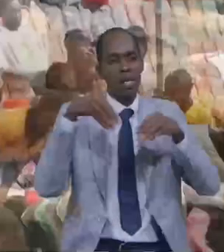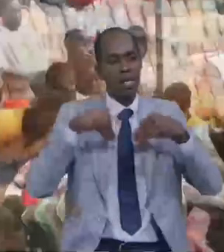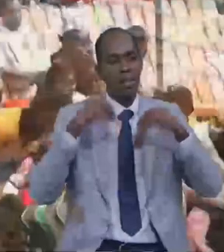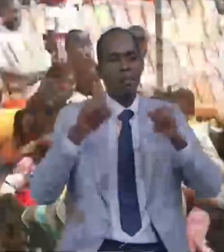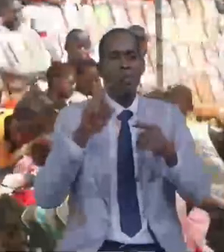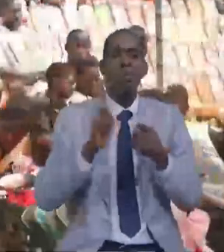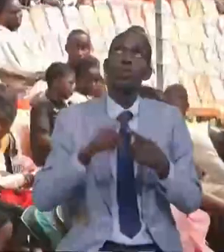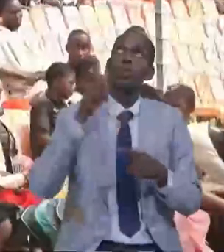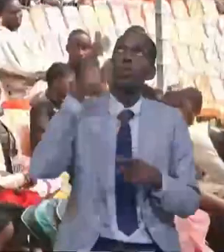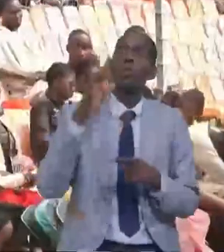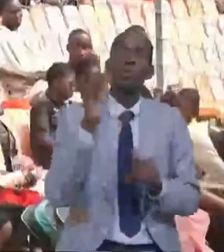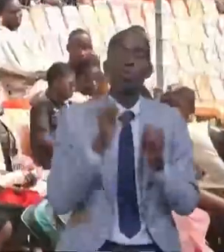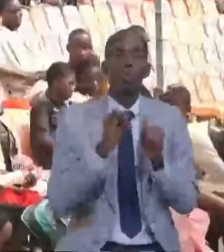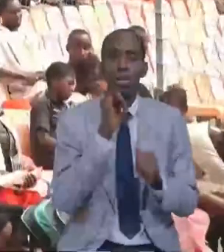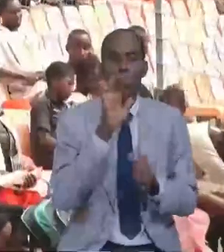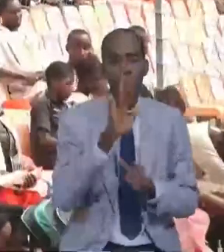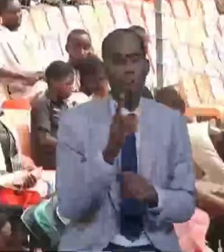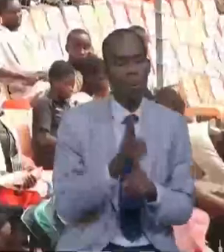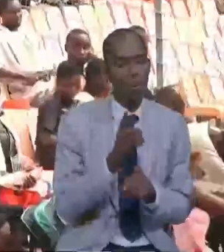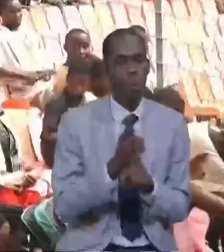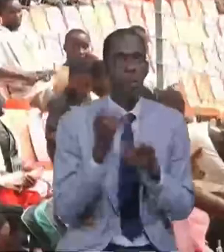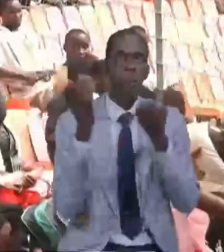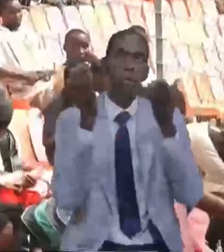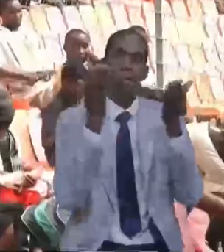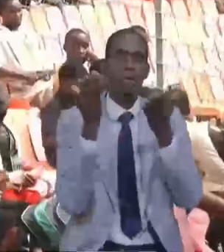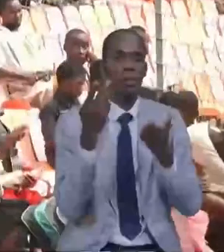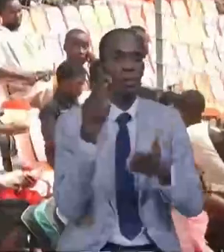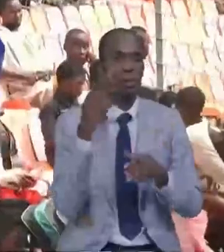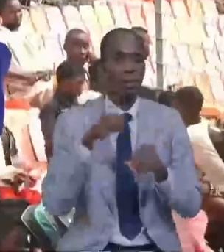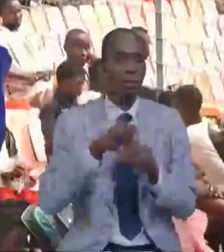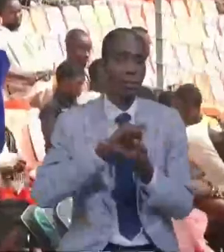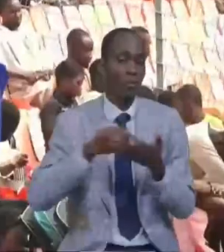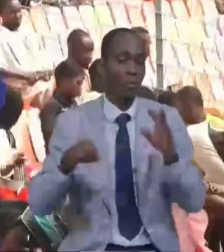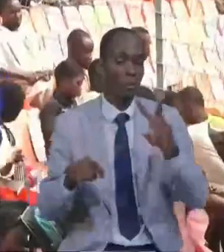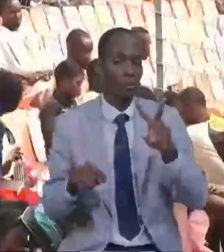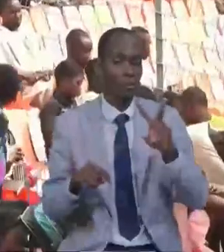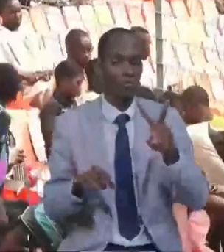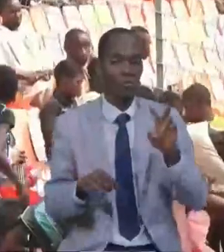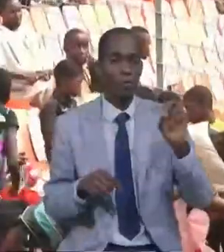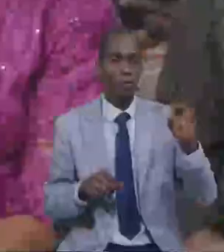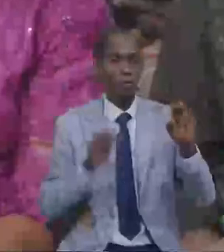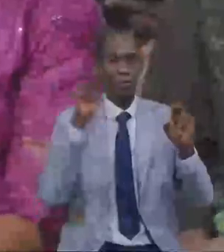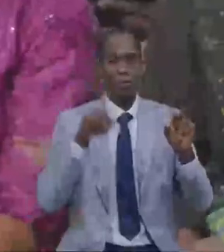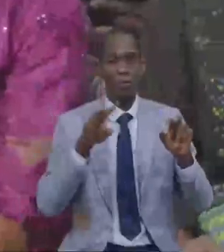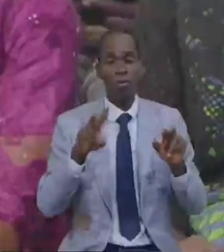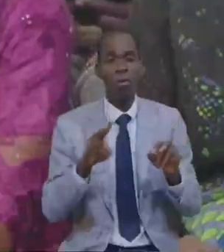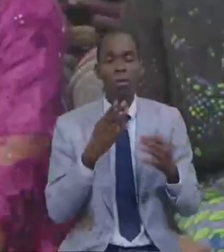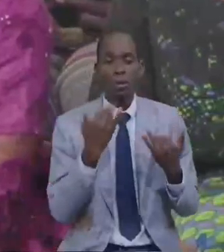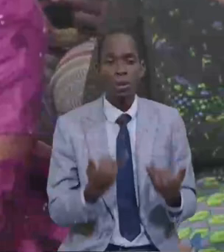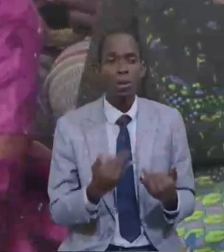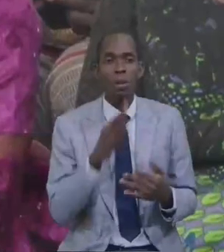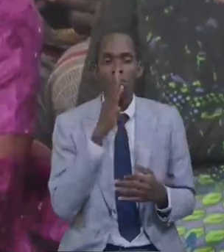Ne vous conformez pas au siècle présent, mais soyez transformés. Ça, c'est le salut.